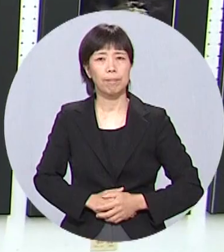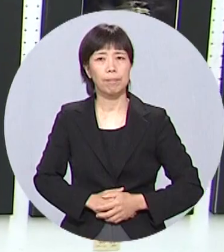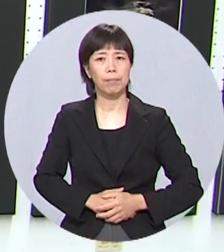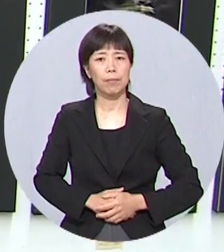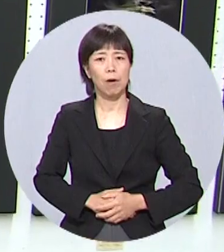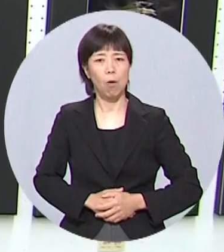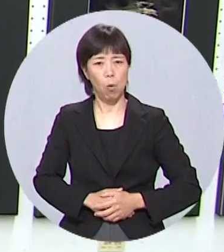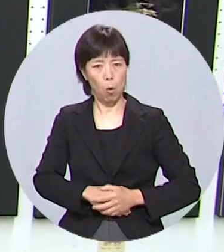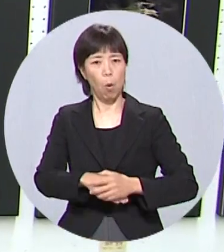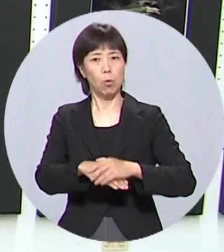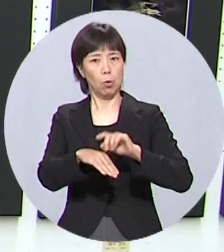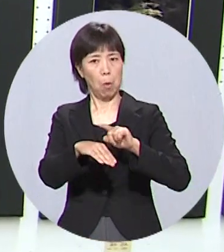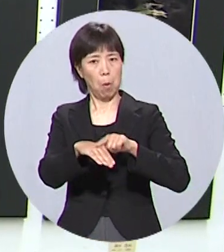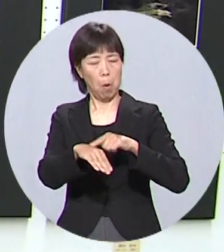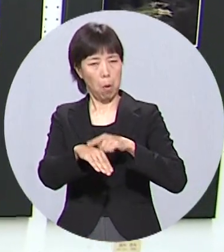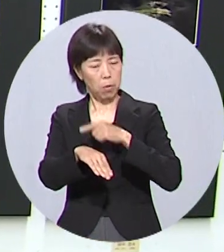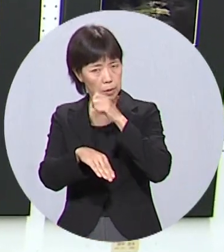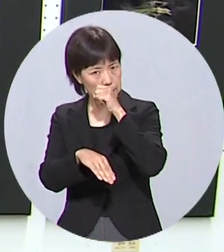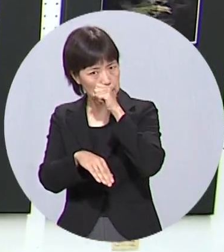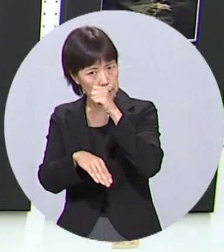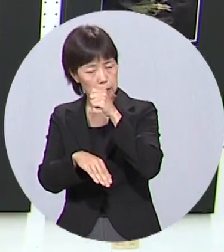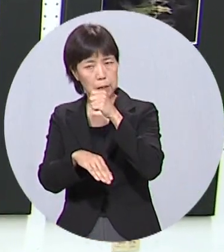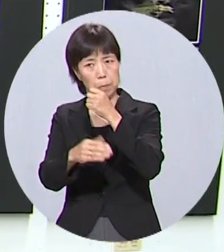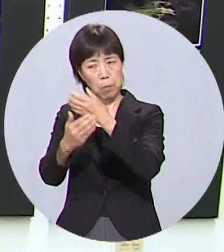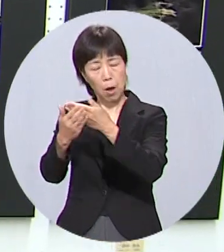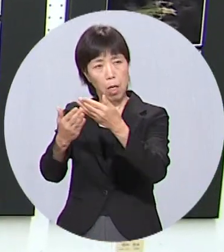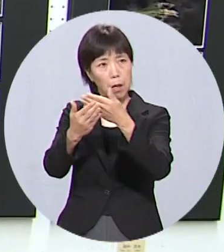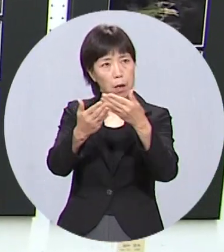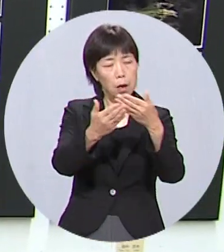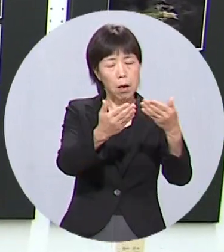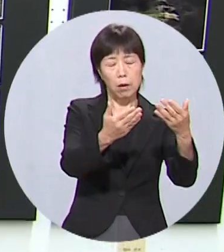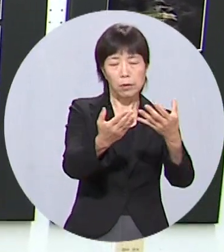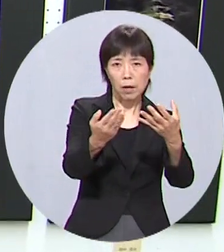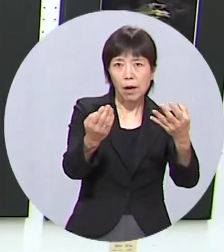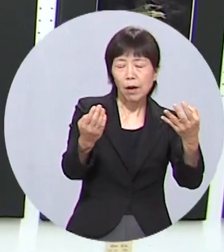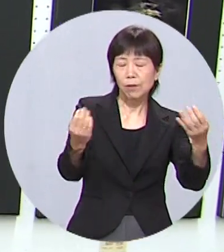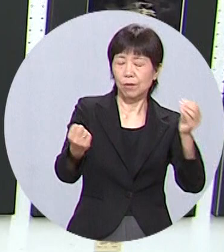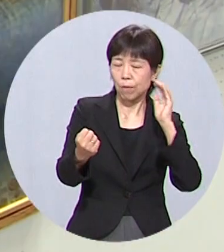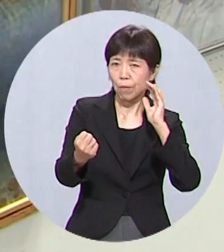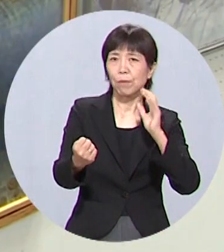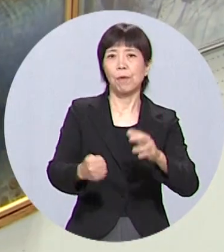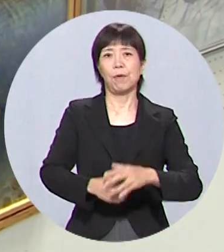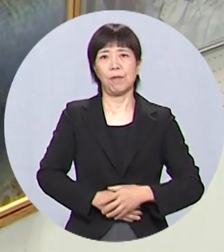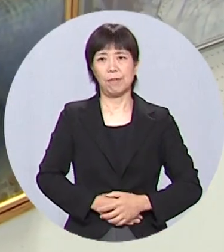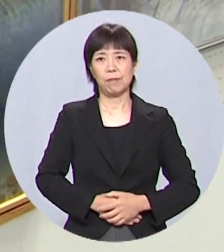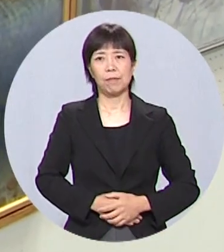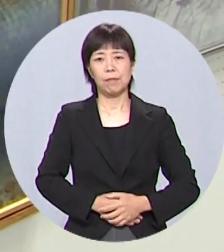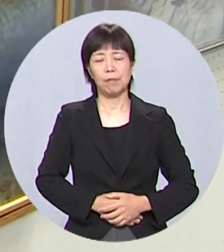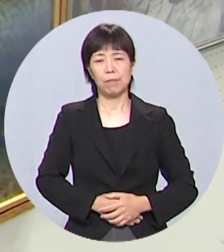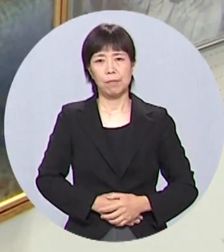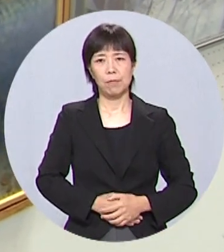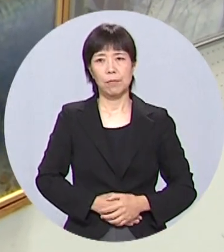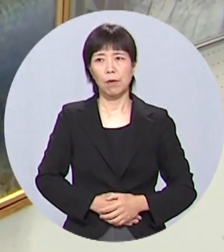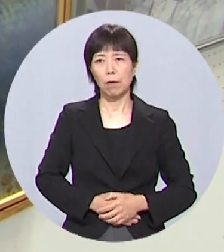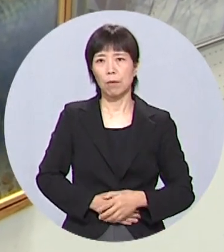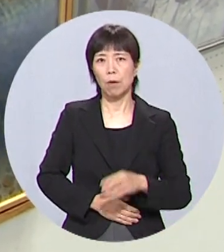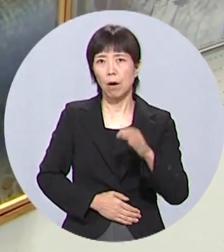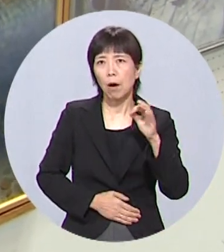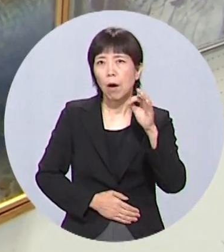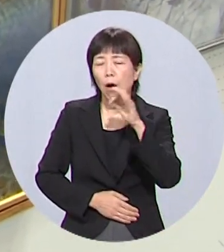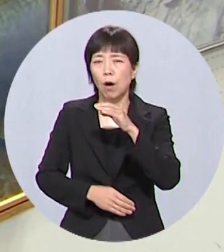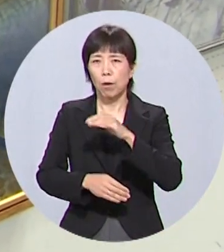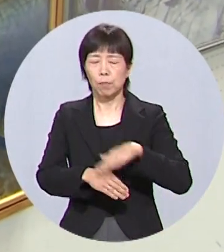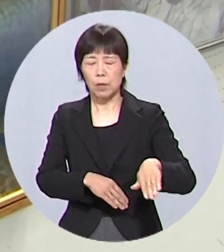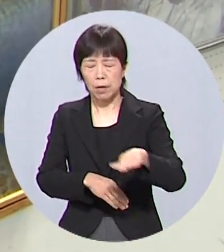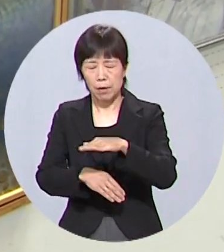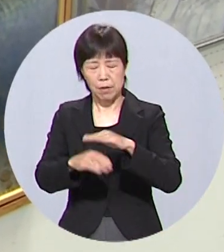クオリティも高いですし、量もたくさんあるし、見応え十分ですね。 あ、皆さん頑張って良い